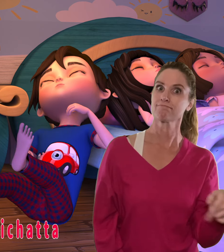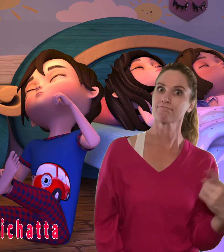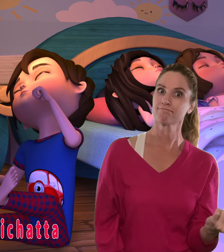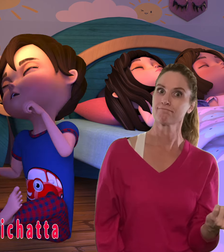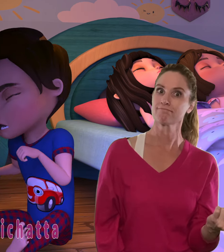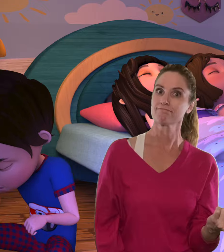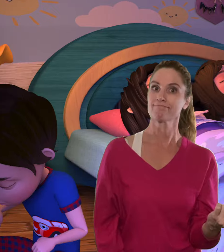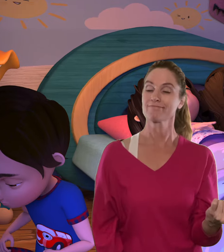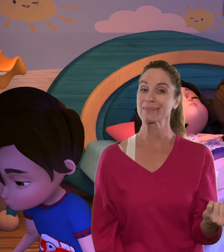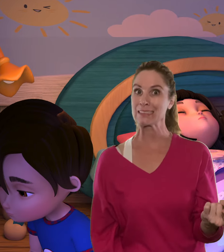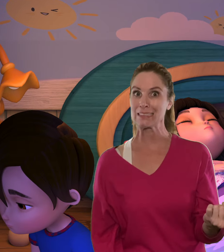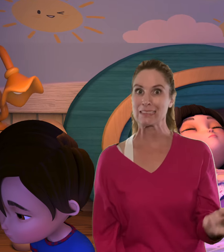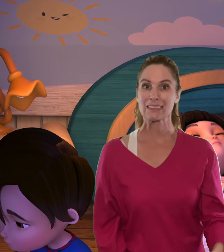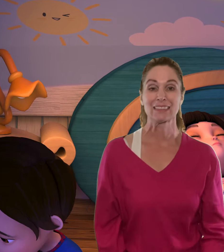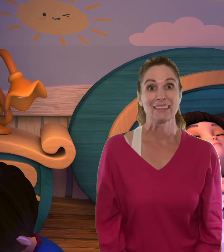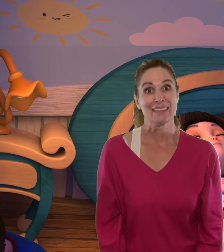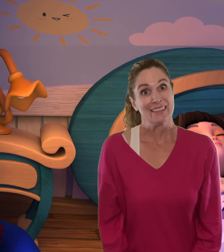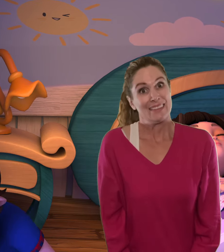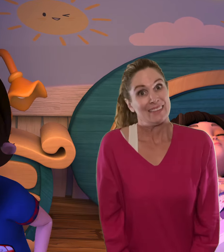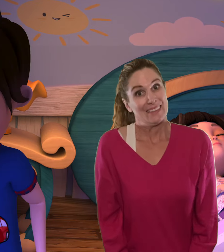匹落ちちゃっ